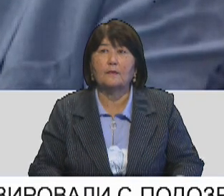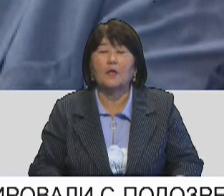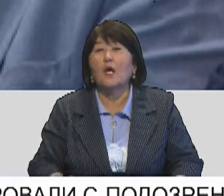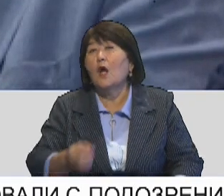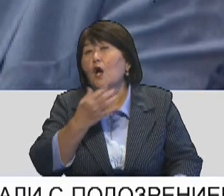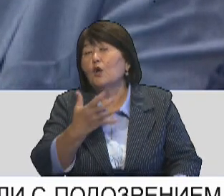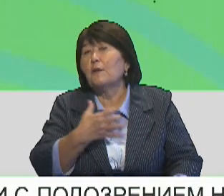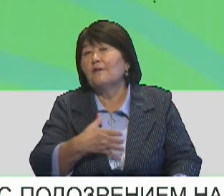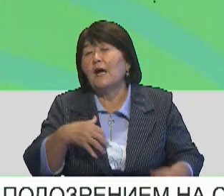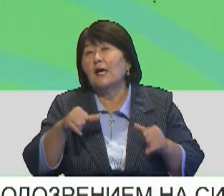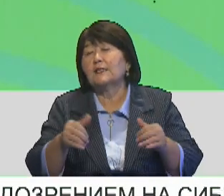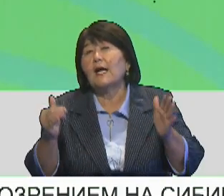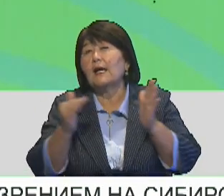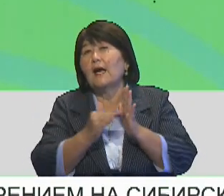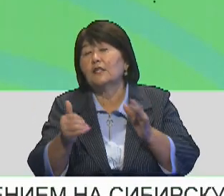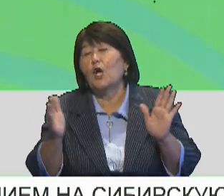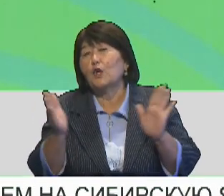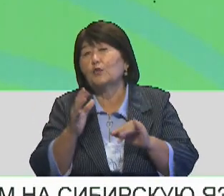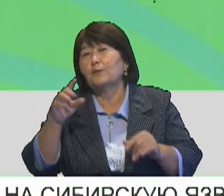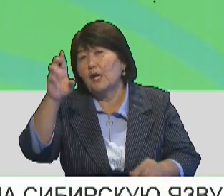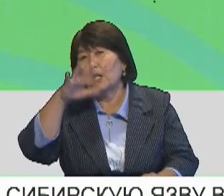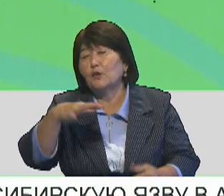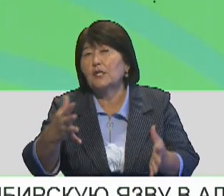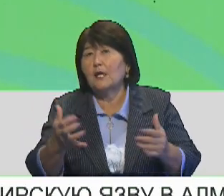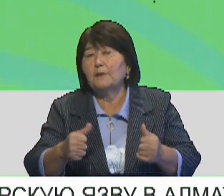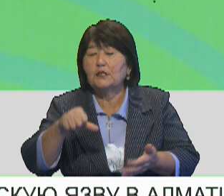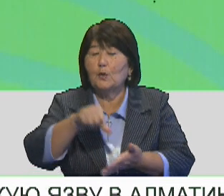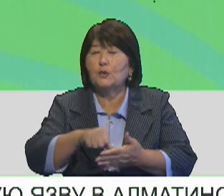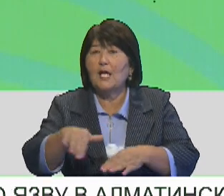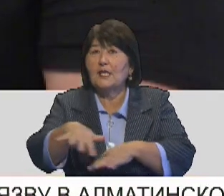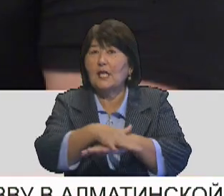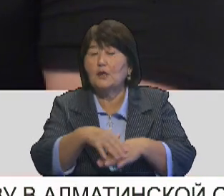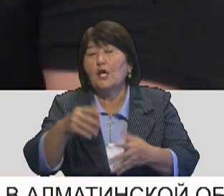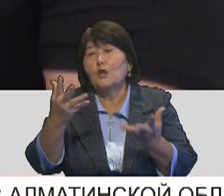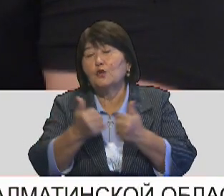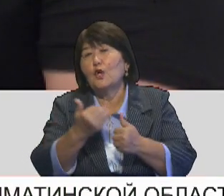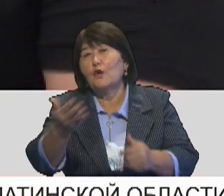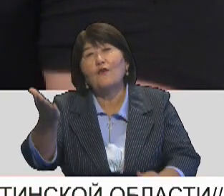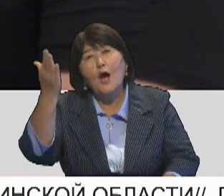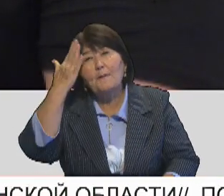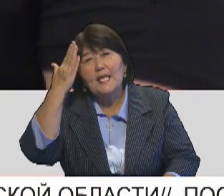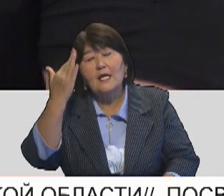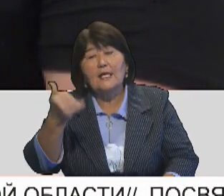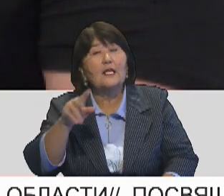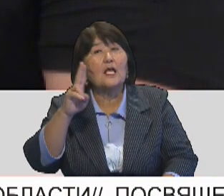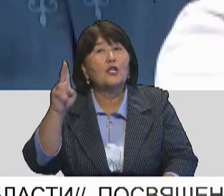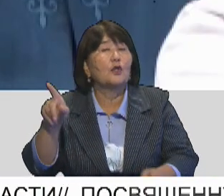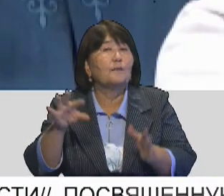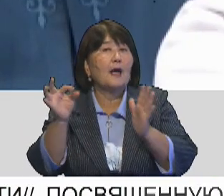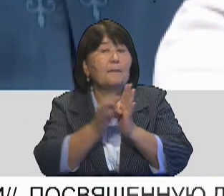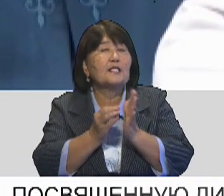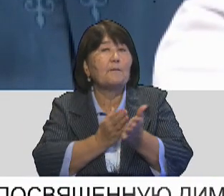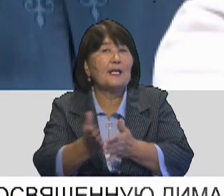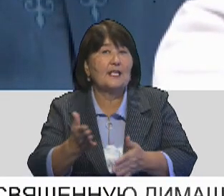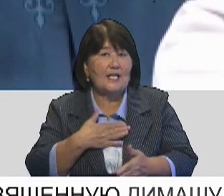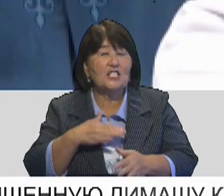Любое важное решение, касающееся судьбы государства, принимается с участием народа и с учетом его мнения. Это непреложный принцип политики